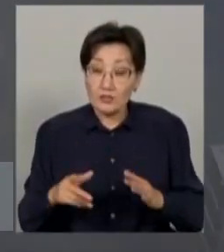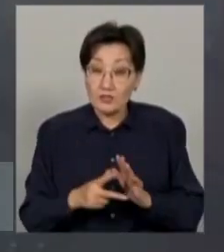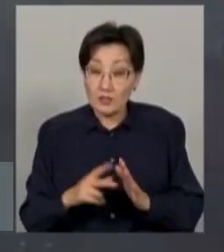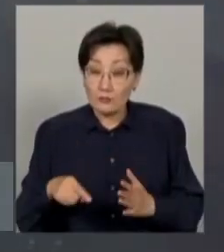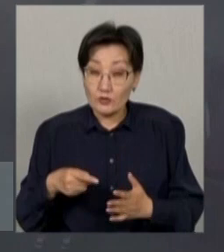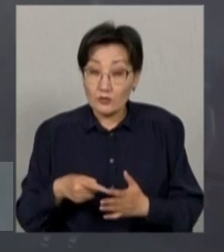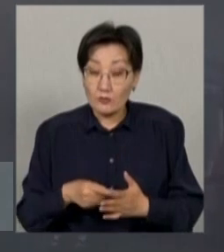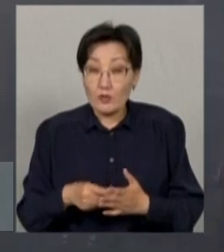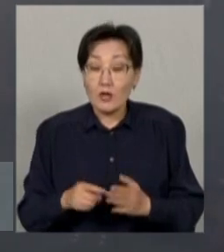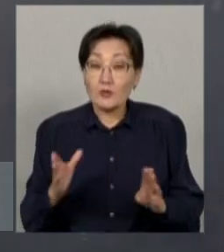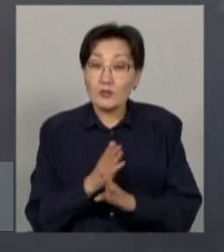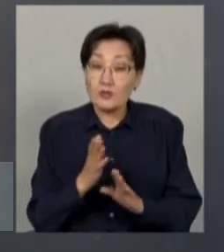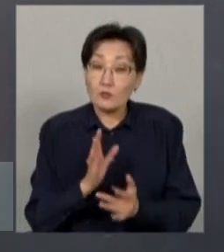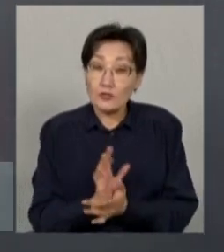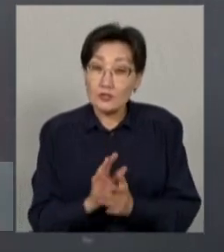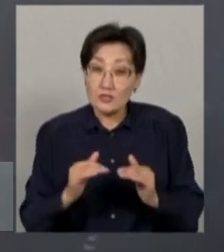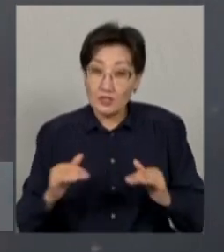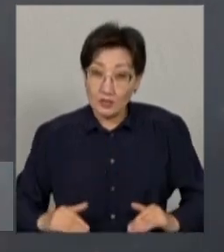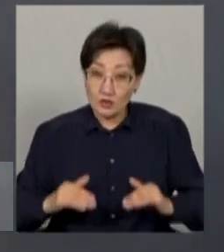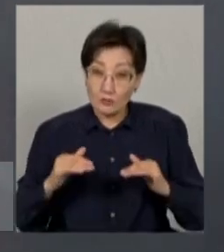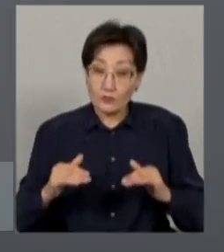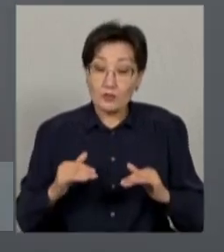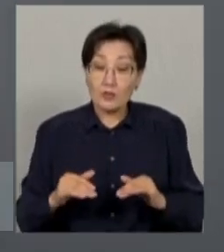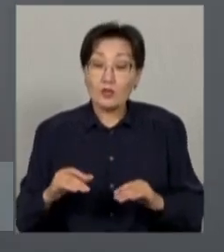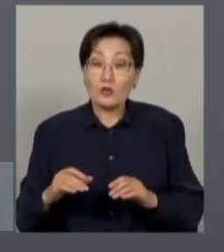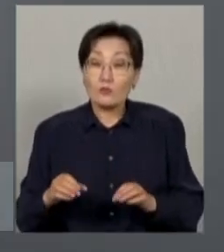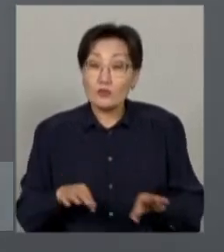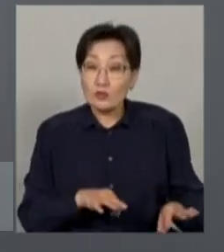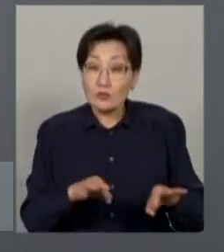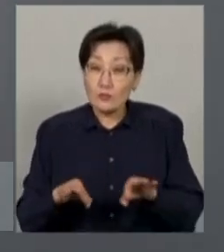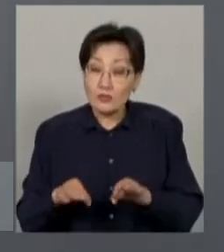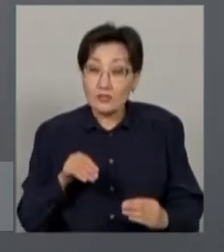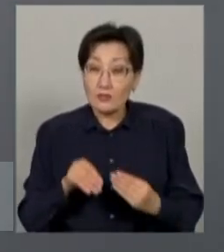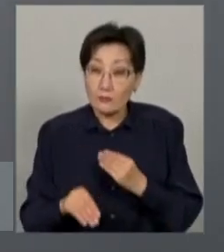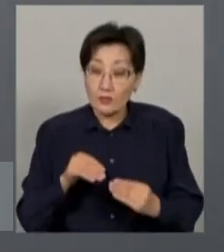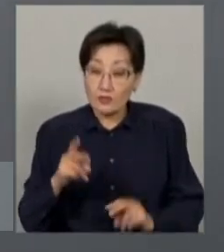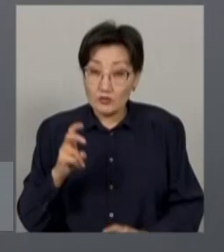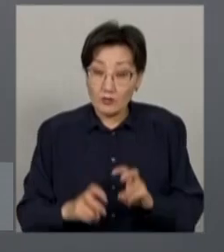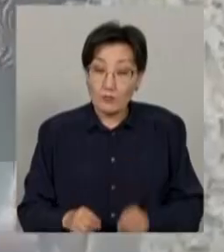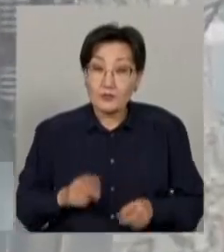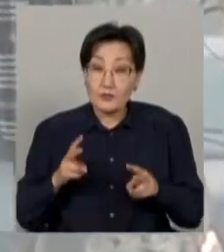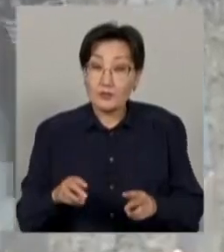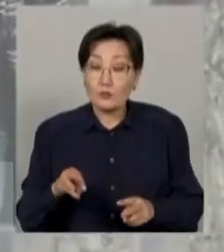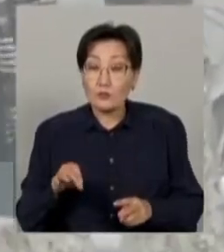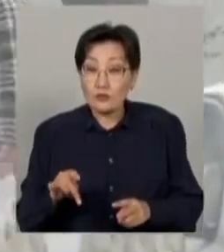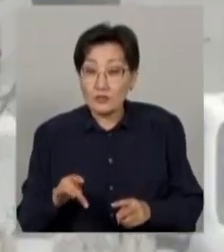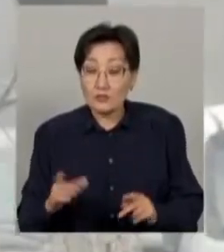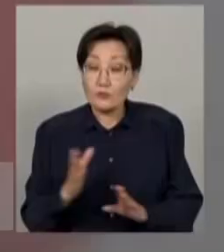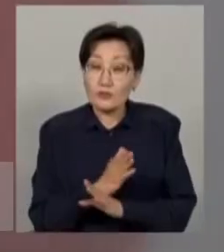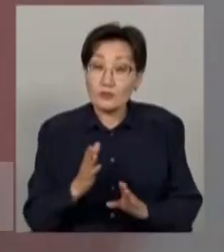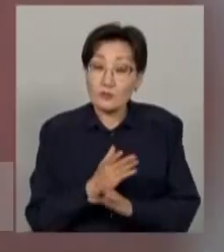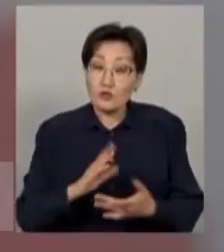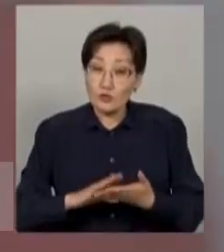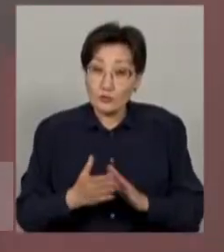8 қаласында ауаның ластану деңгейі жоғары. Ондағы көлік қозғалысының көптігі кәсіпорындағы зиянды қалдықтар.